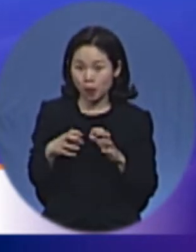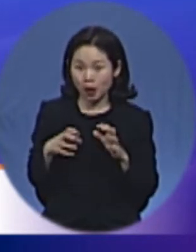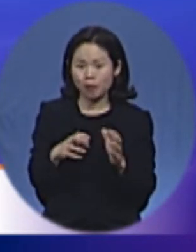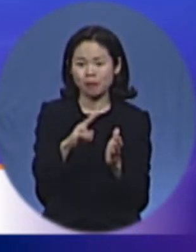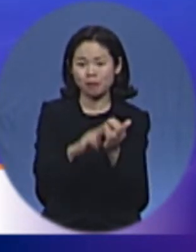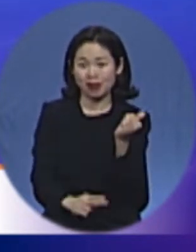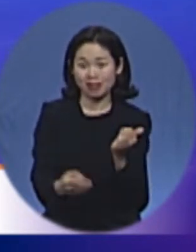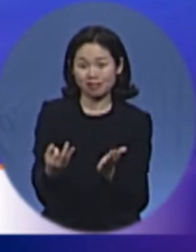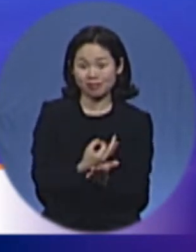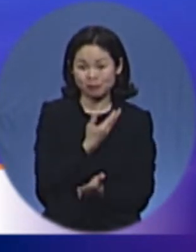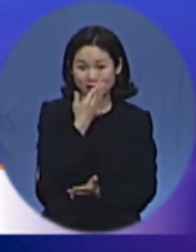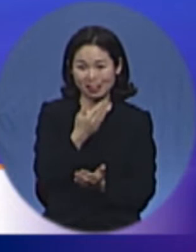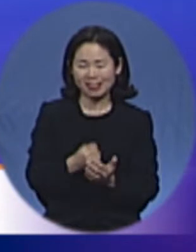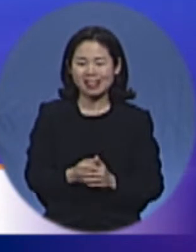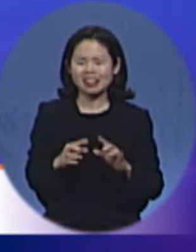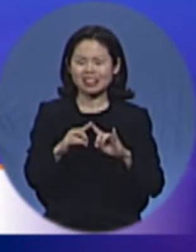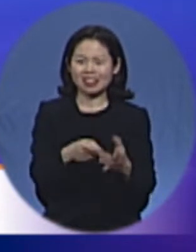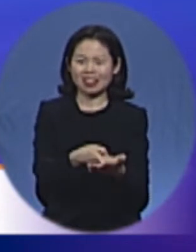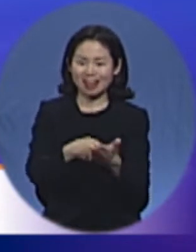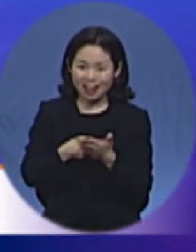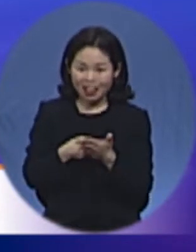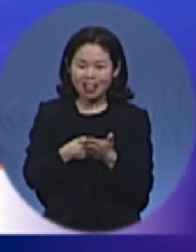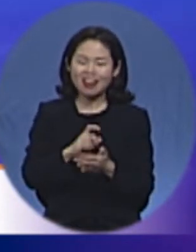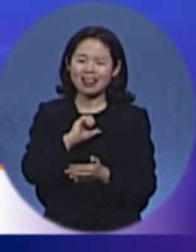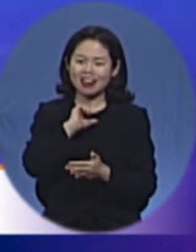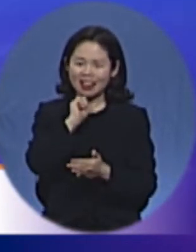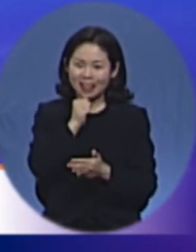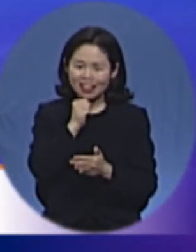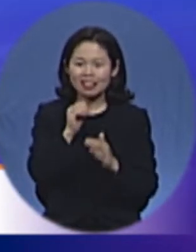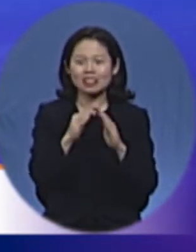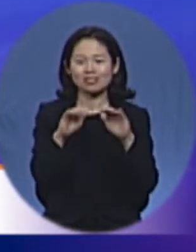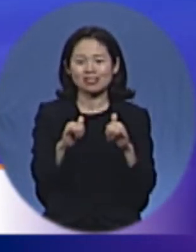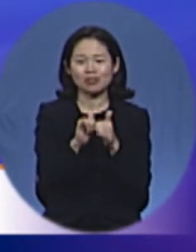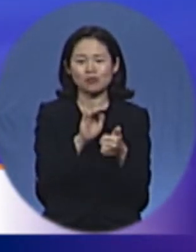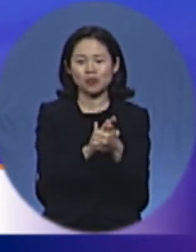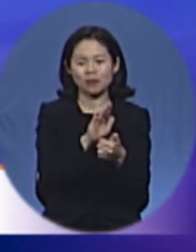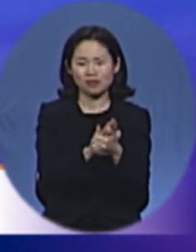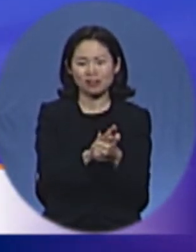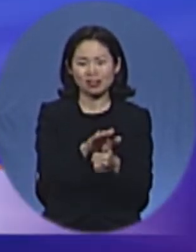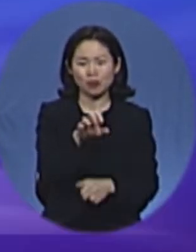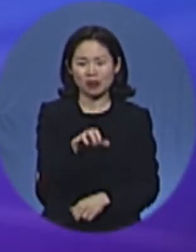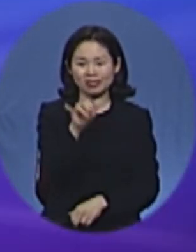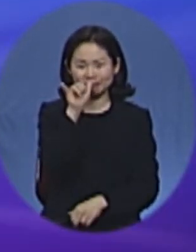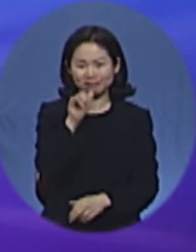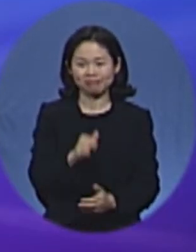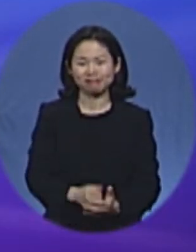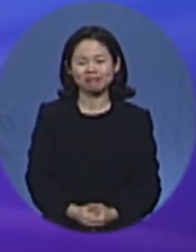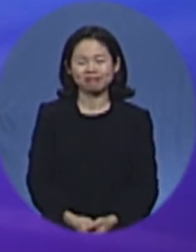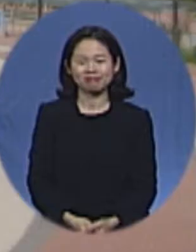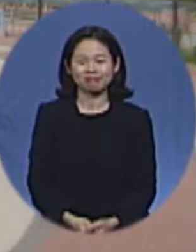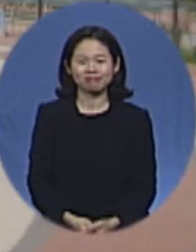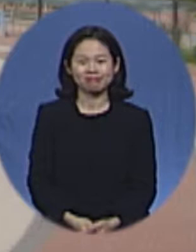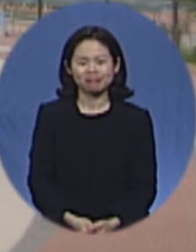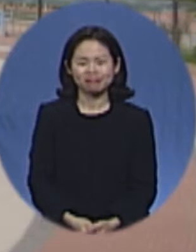수 있는데요. 전기를 아껴 소외 이웃을 돕는 지자체가 있습니다. 정두리 기자입니다.